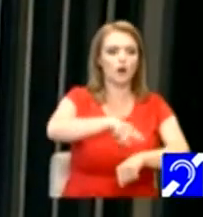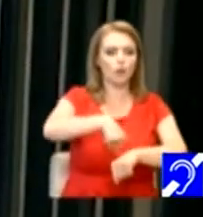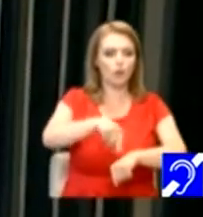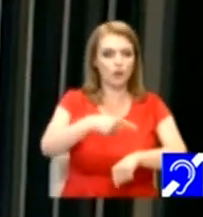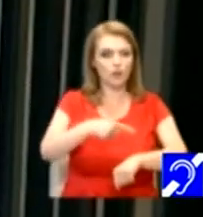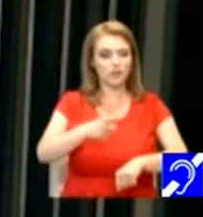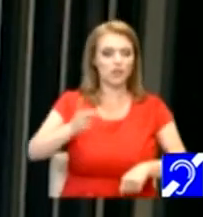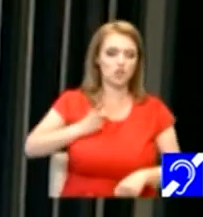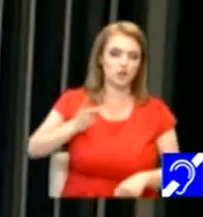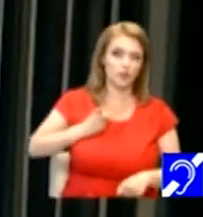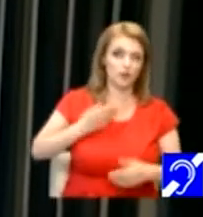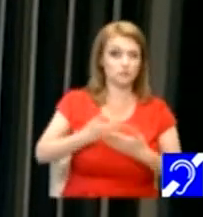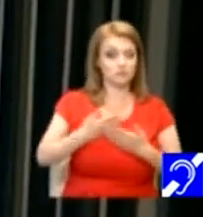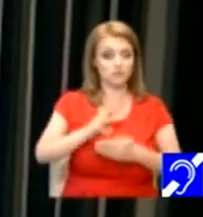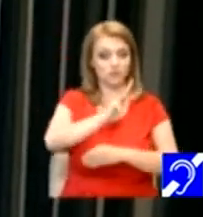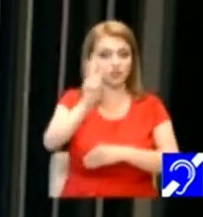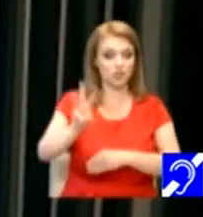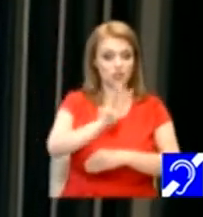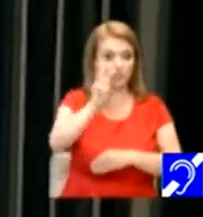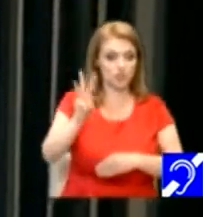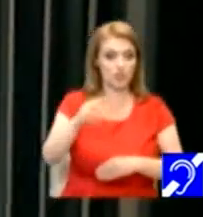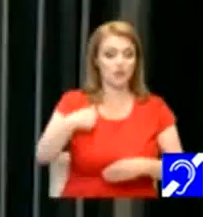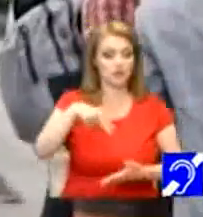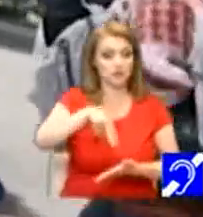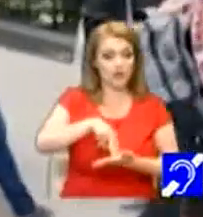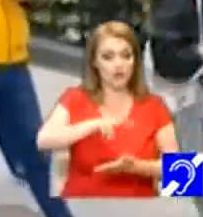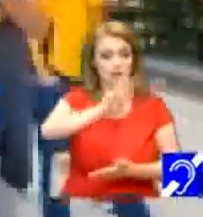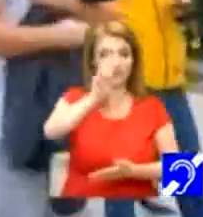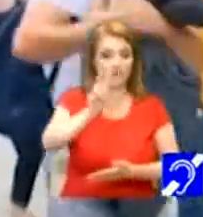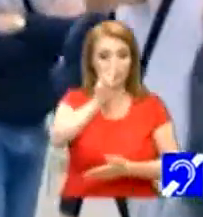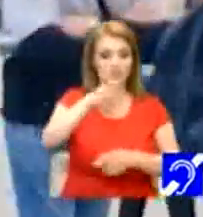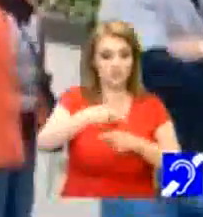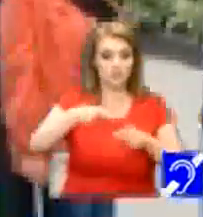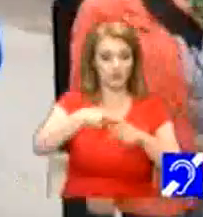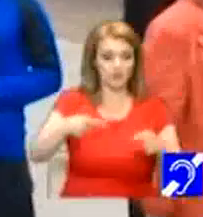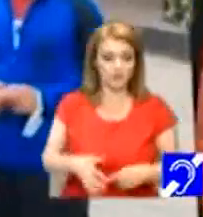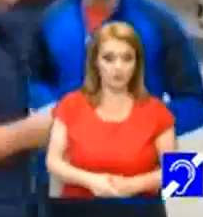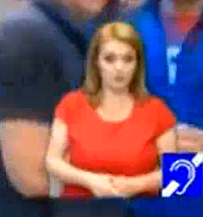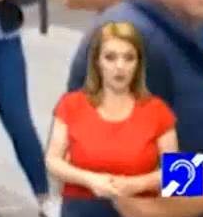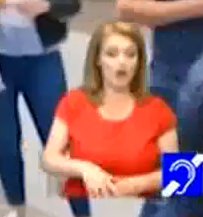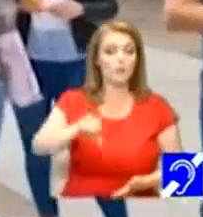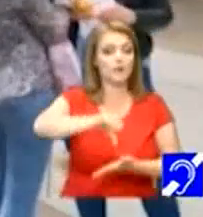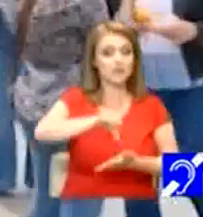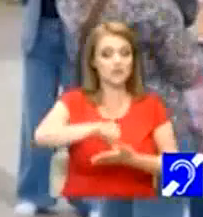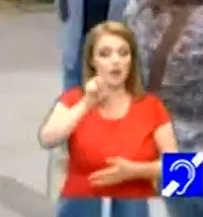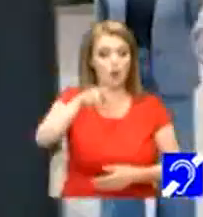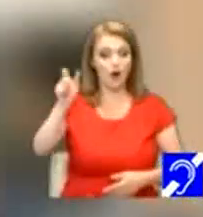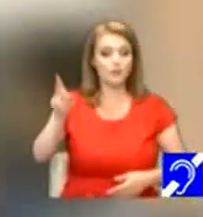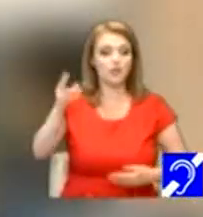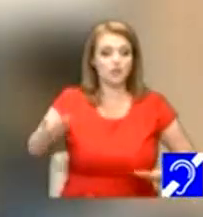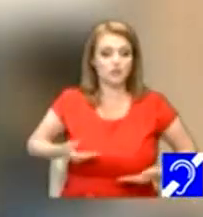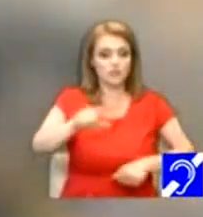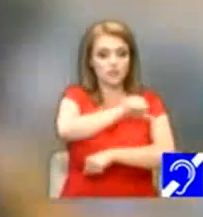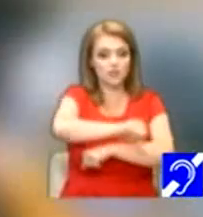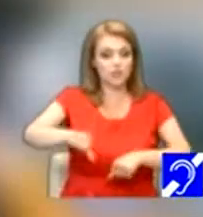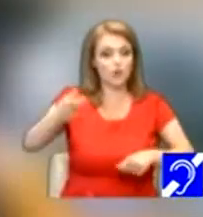de 3 ore. Noi am stat în rând 2-3-5 ore. Datele oficiale arată că prezența la urne a cetățenilor din străinătate